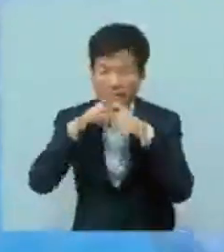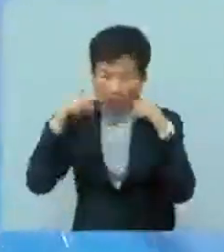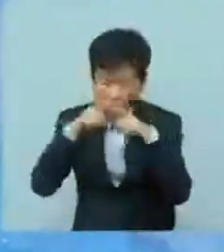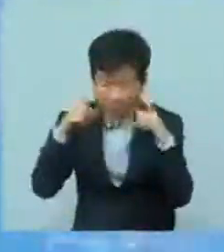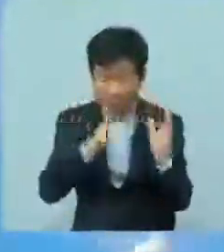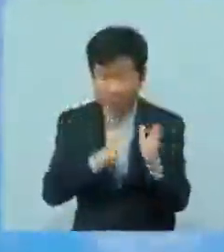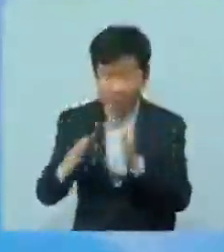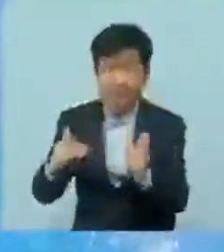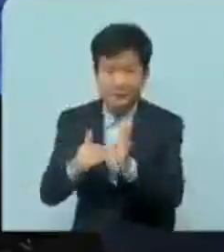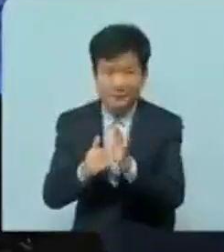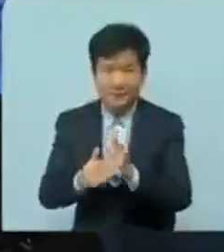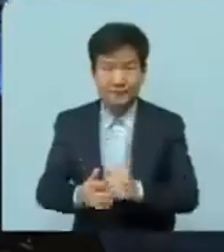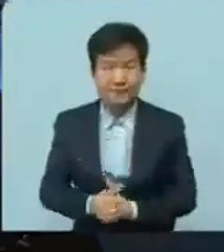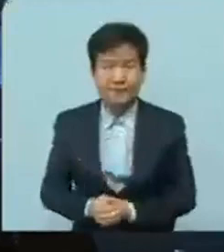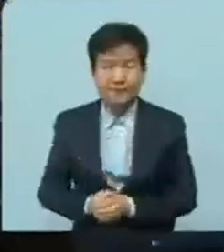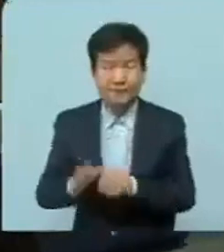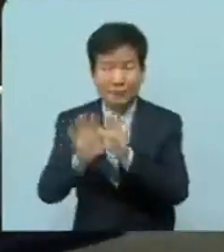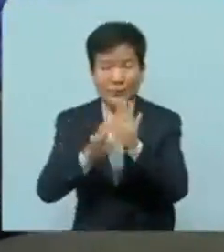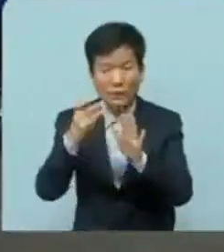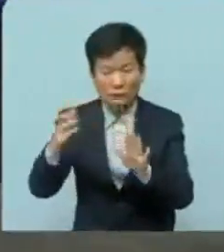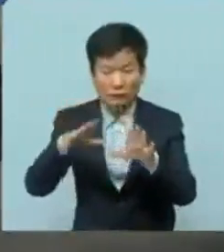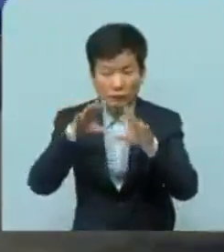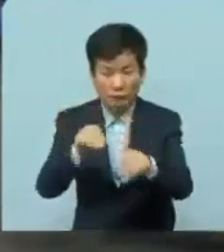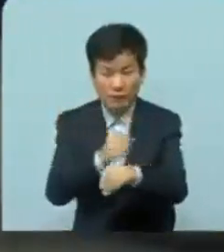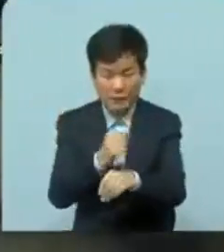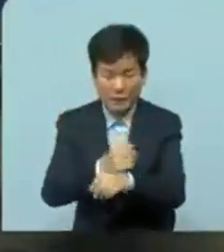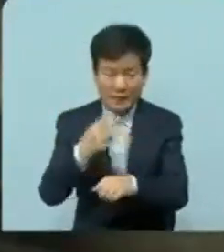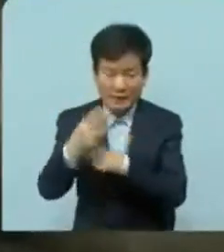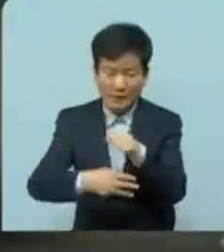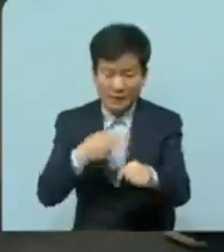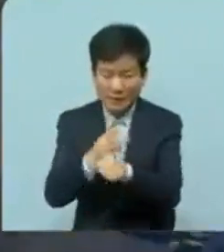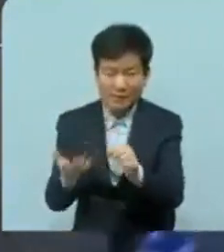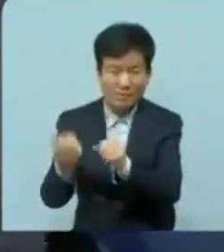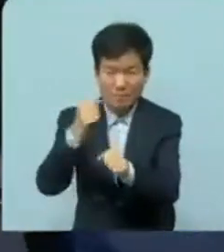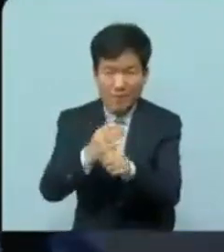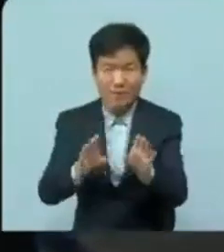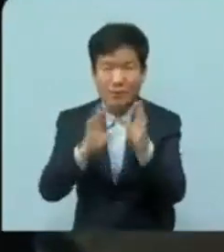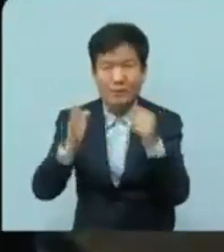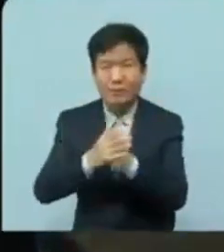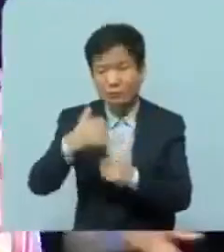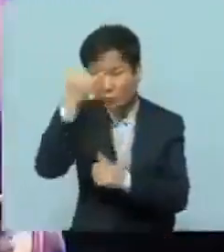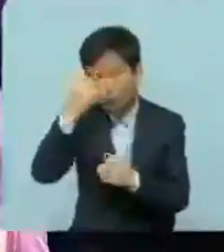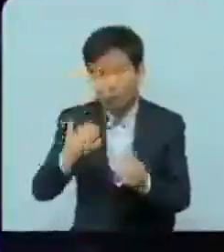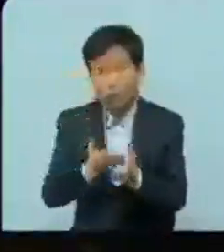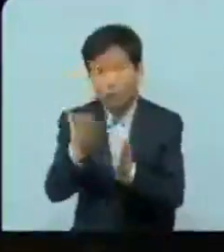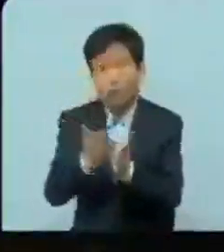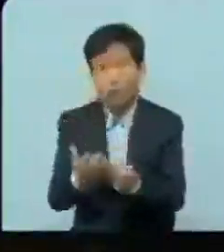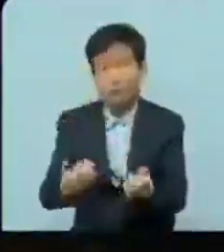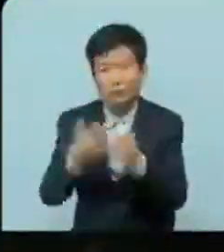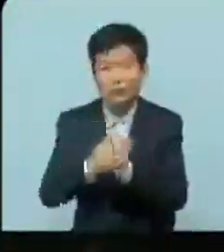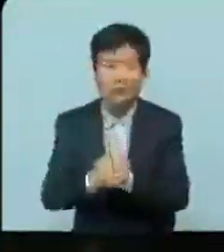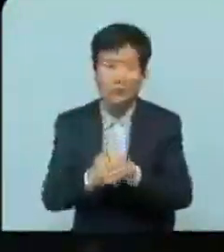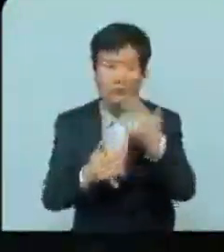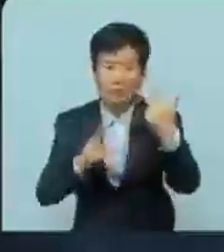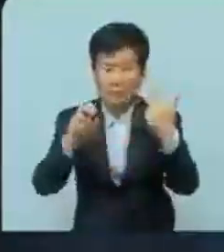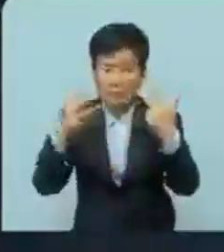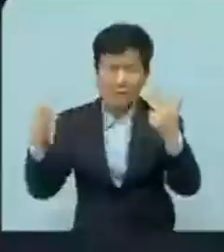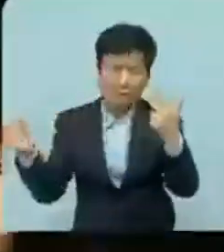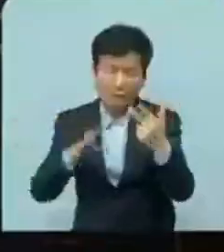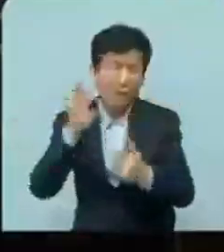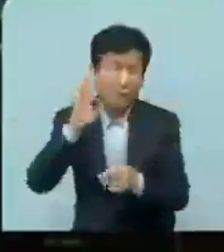마스크도 준비했습니다. 코로나19로 중단됐다가 3년 만에 열리는 충주 호수축제는 28일부터